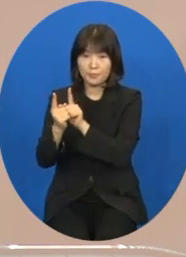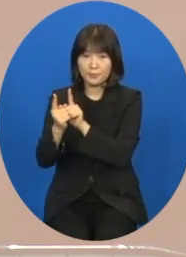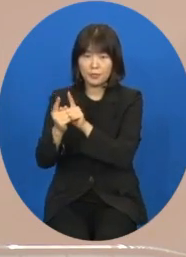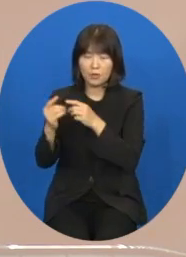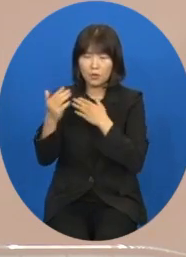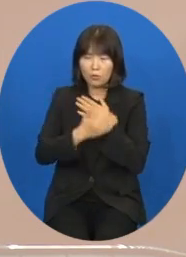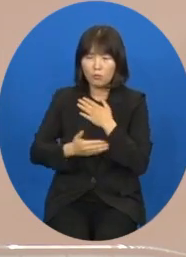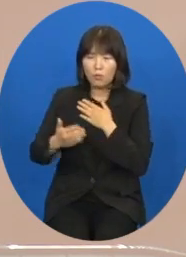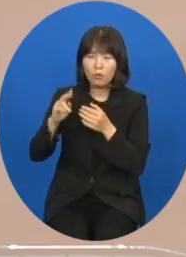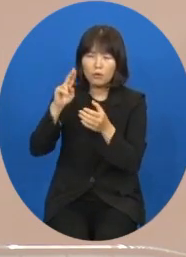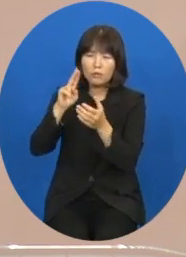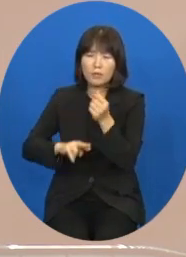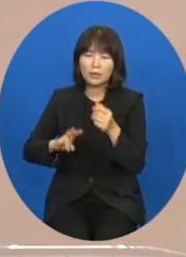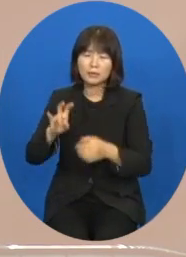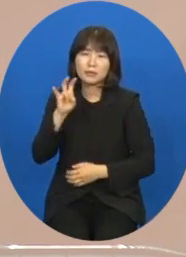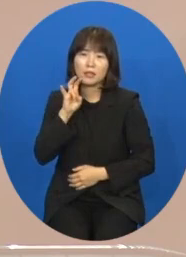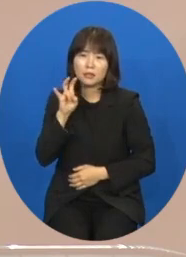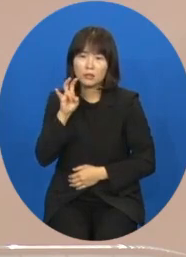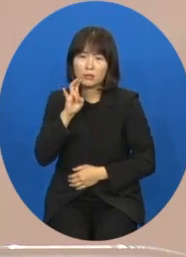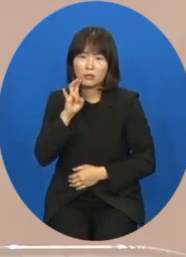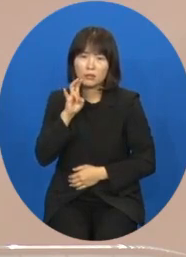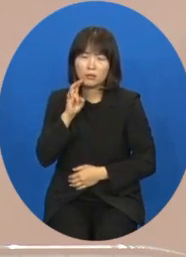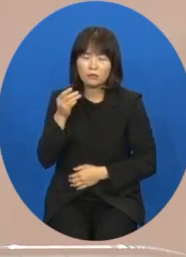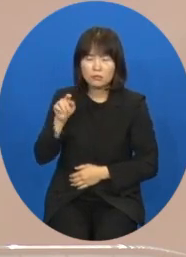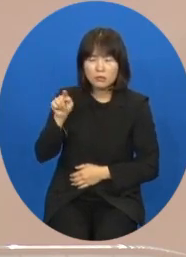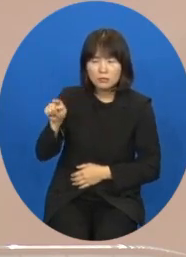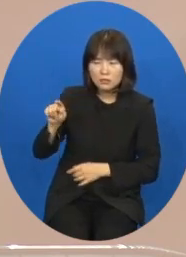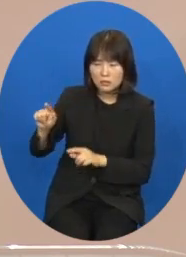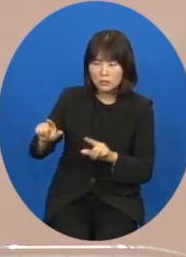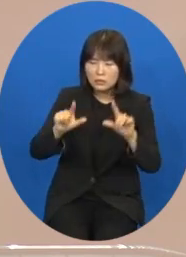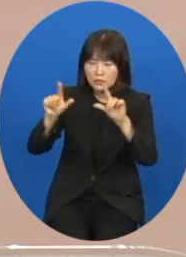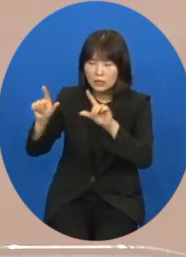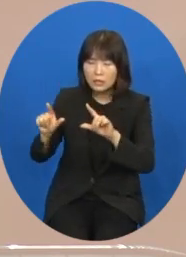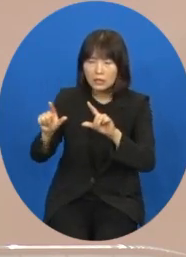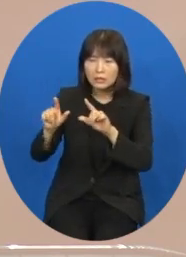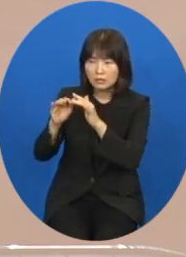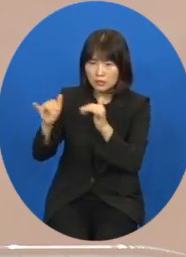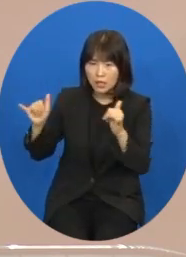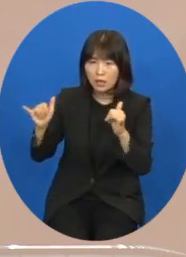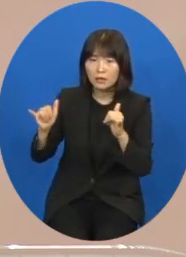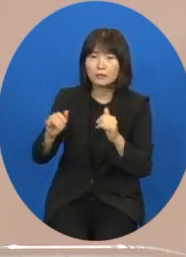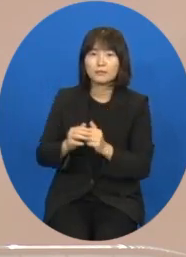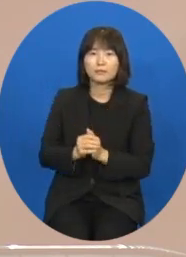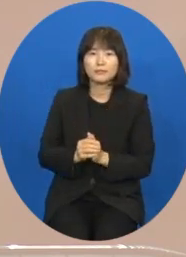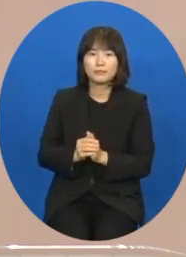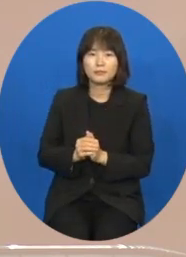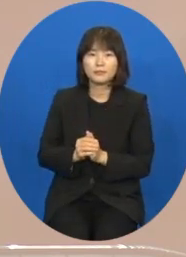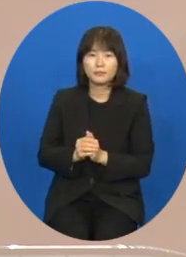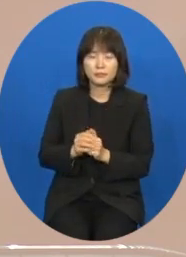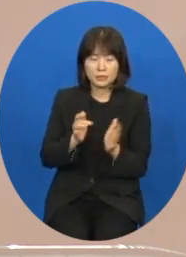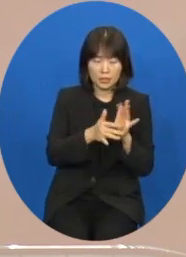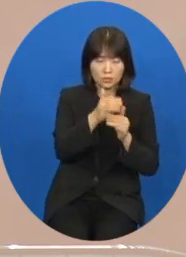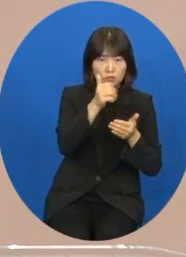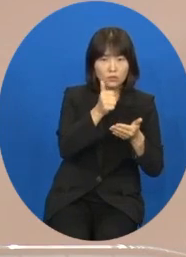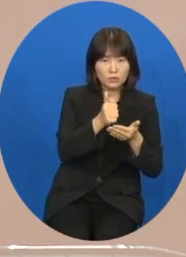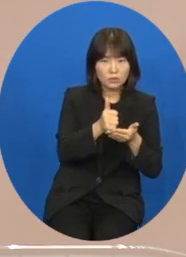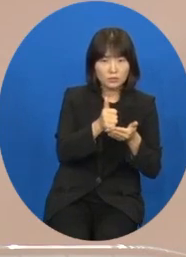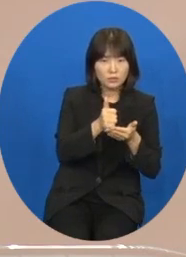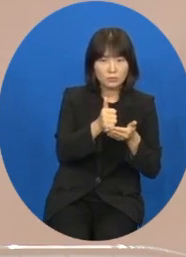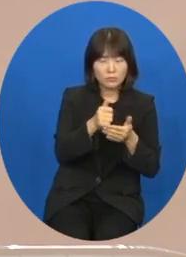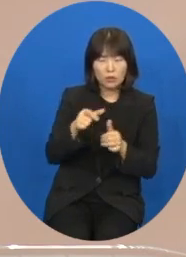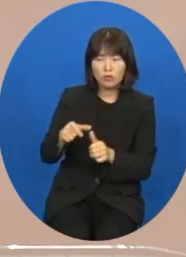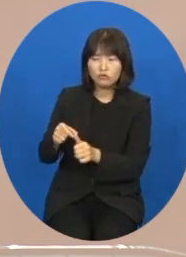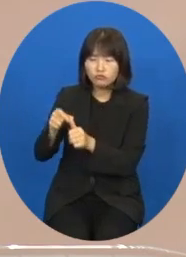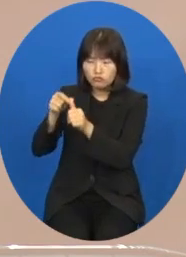몸을 파는 창녀예요. 그런데 그런 삶을 살던 사람을 예수님께서